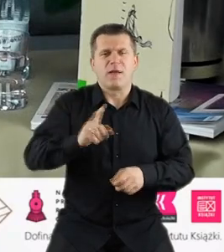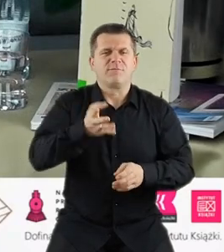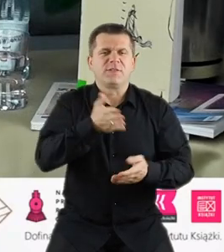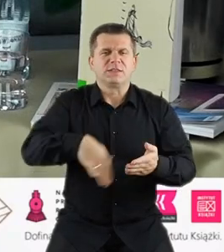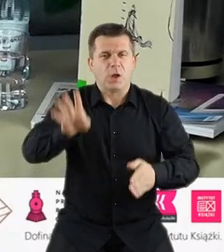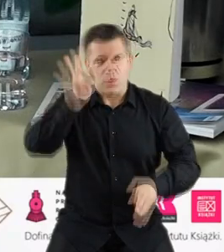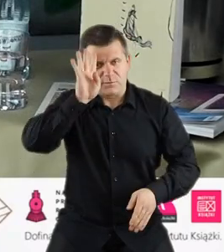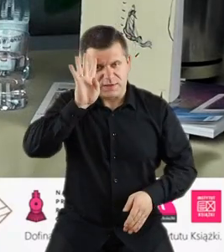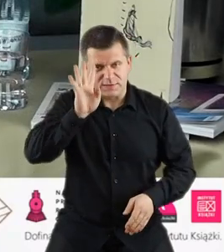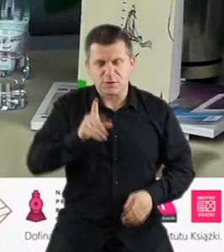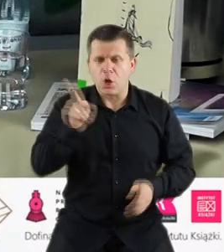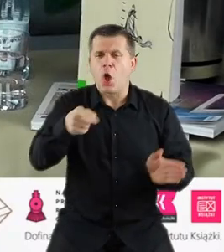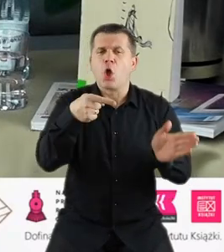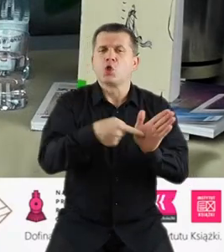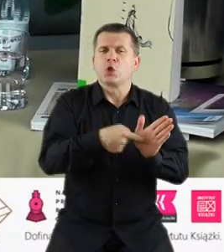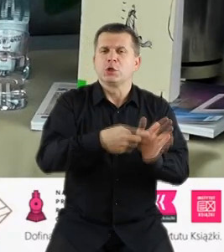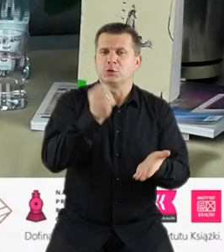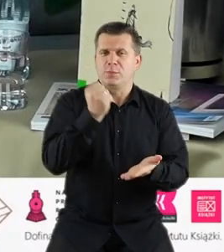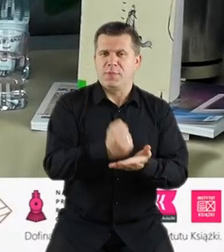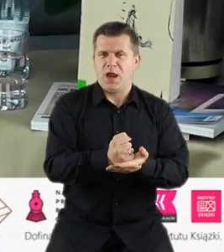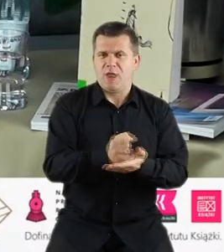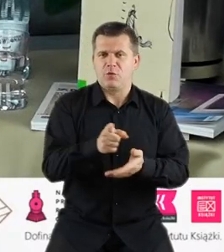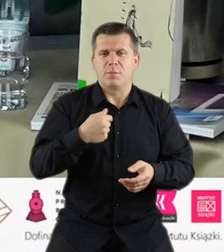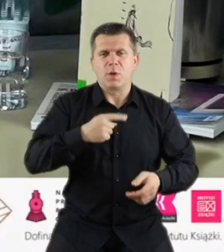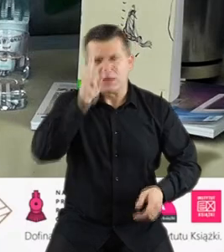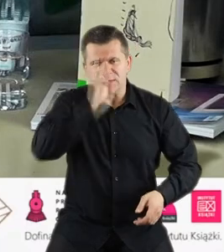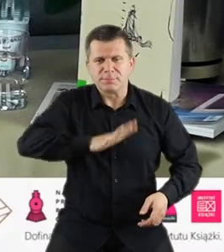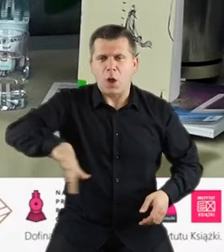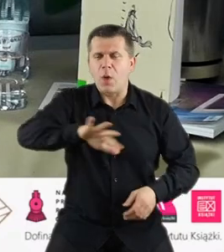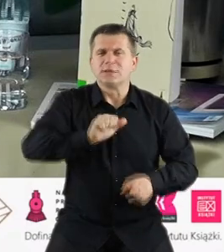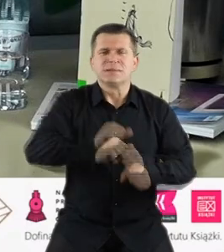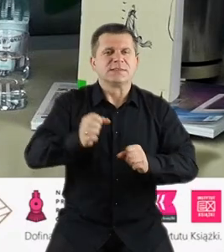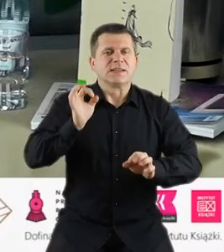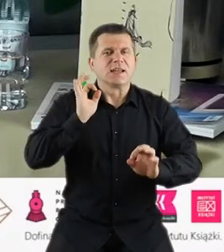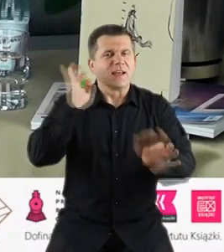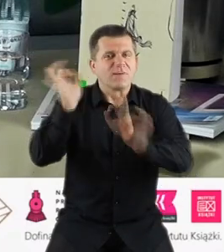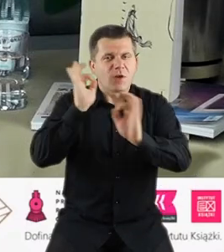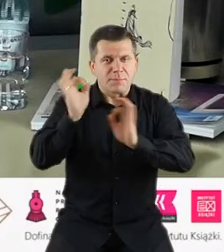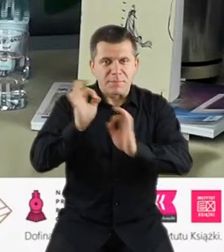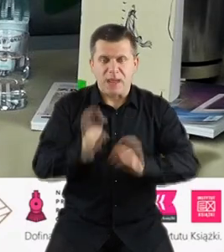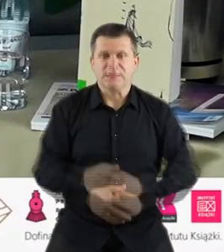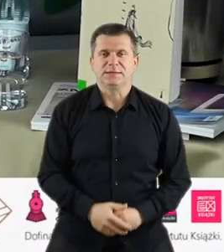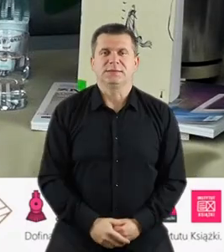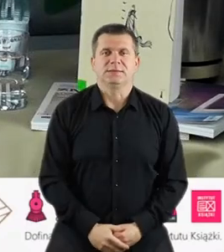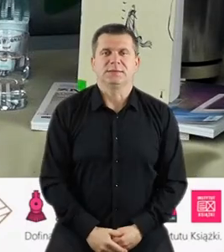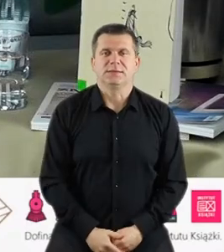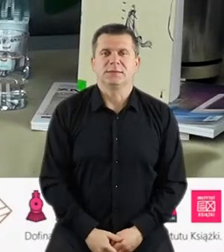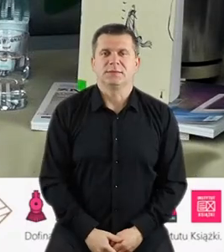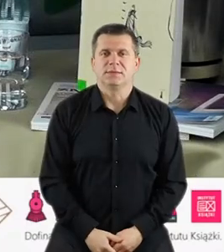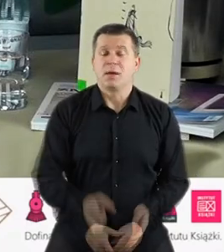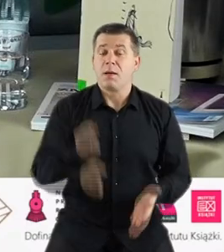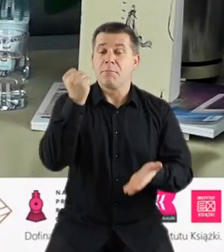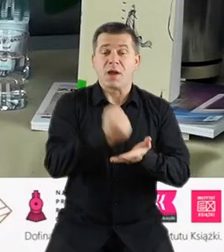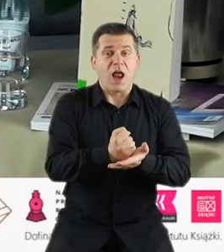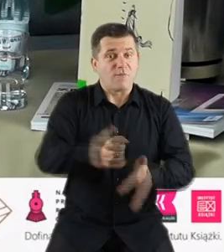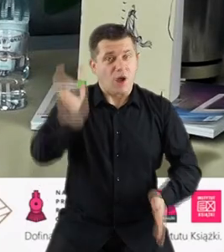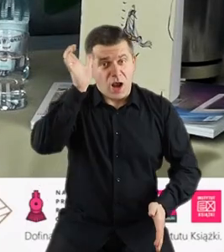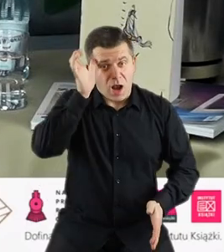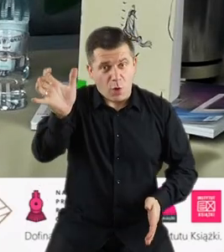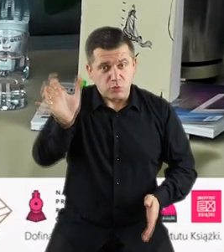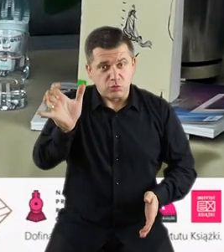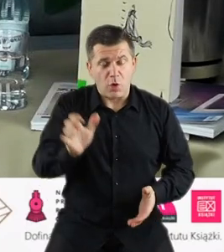stricte dotyczyły prawa. To było społeczeństwo informacyjne i prawo